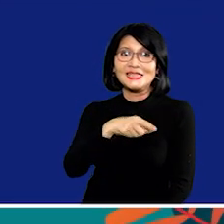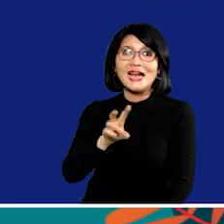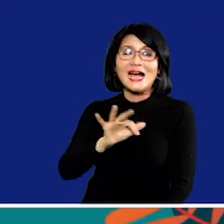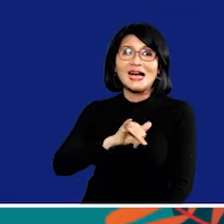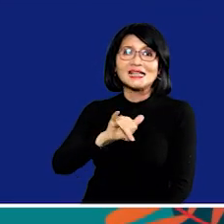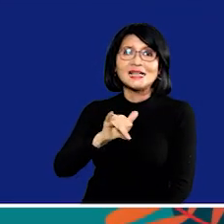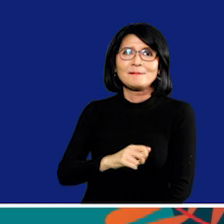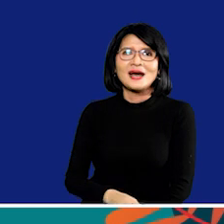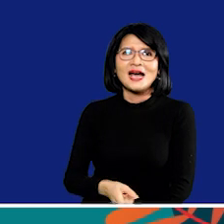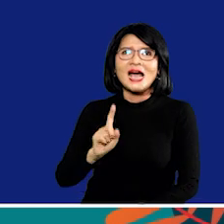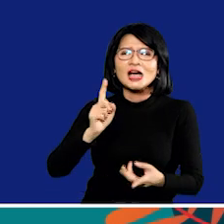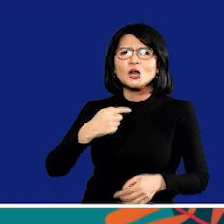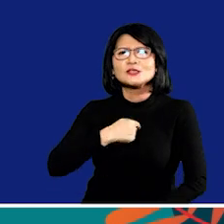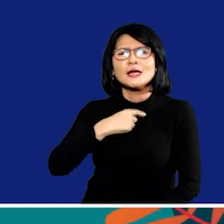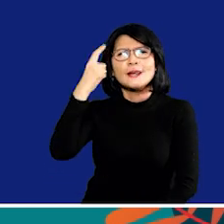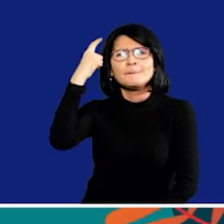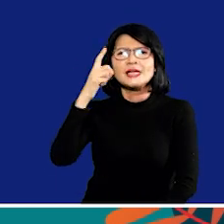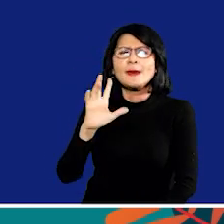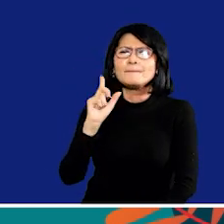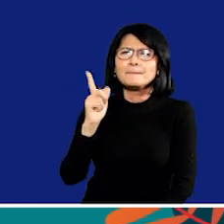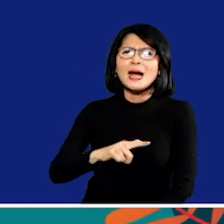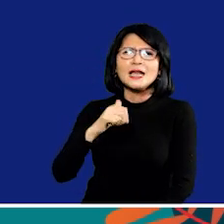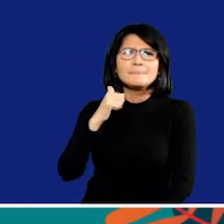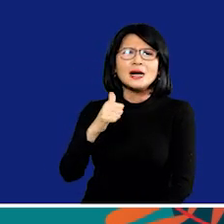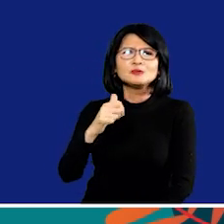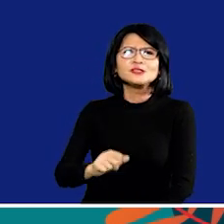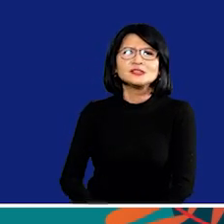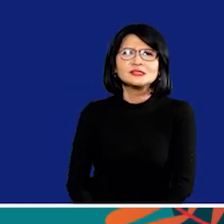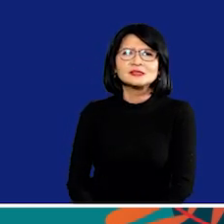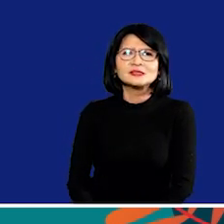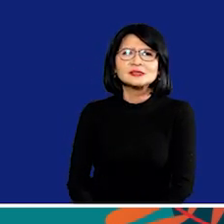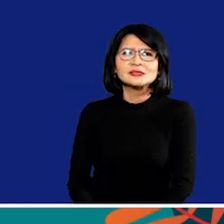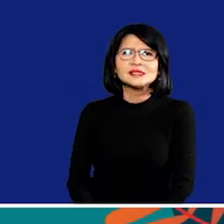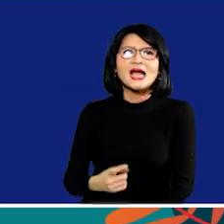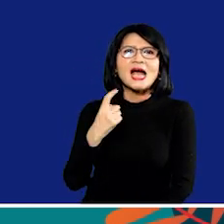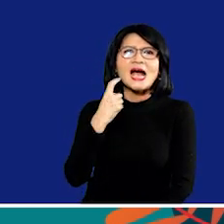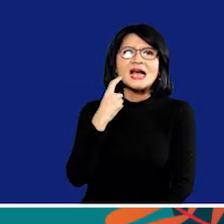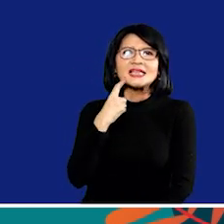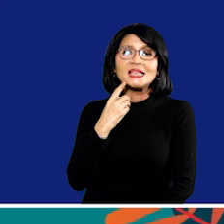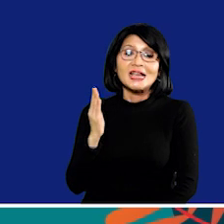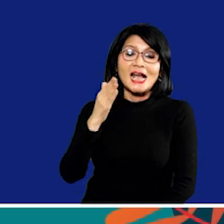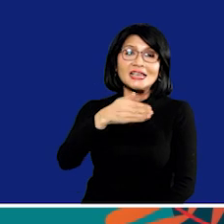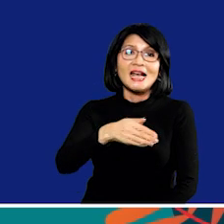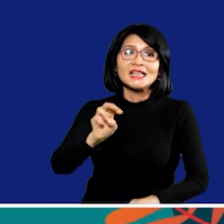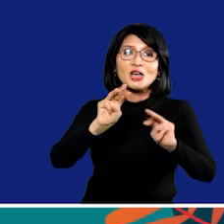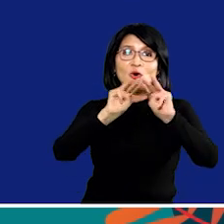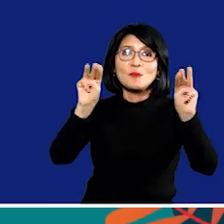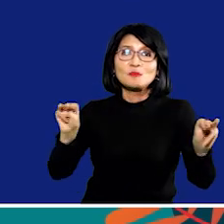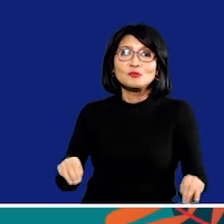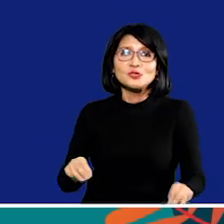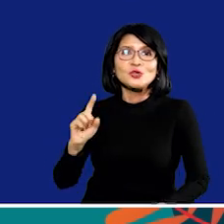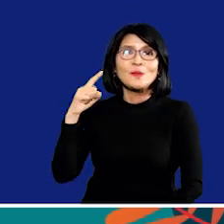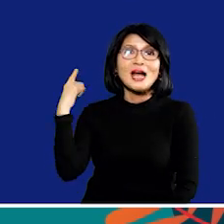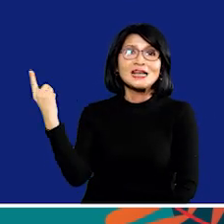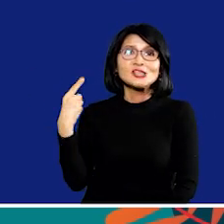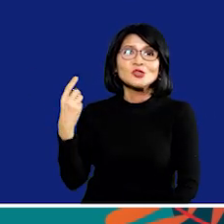Kak. Kalau menurut aku juga yang paling menarik itu yang pertama tentang kita kunjungan ke museum